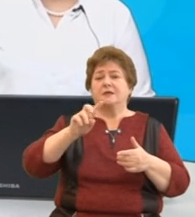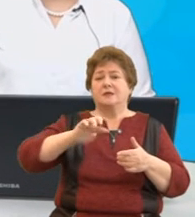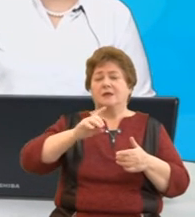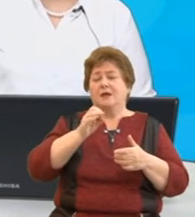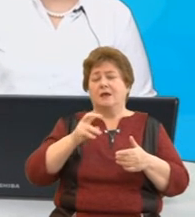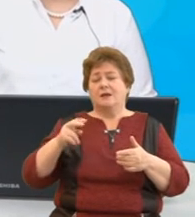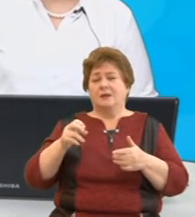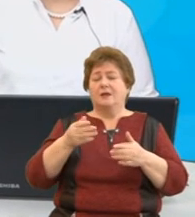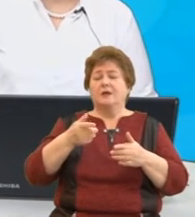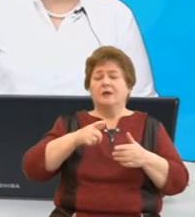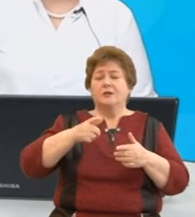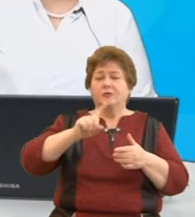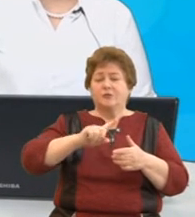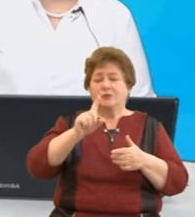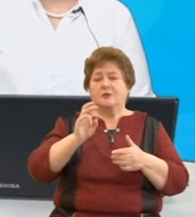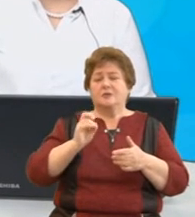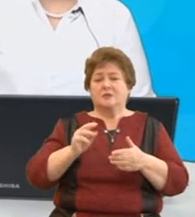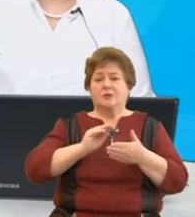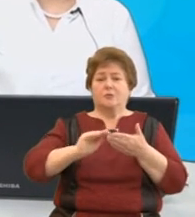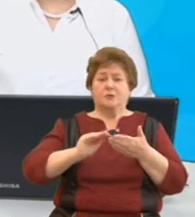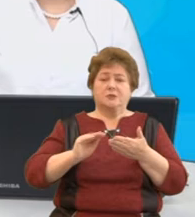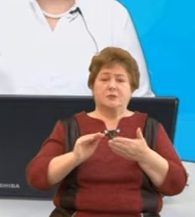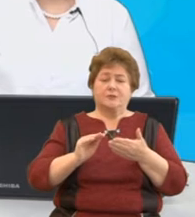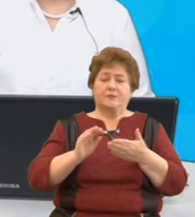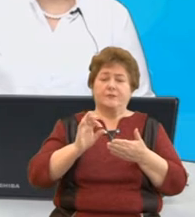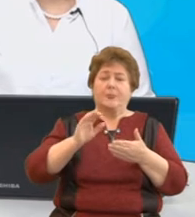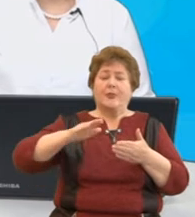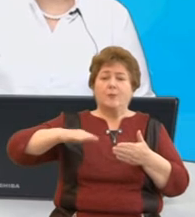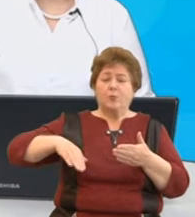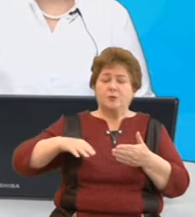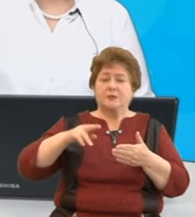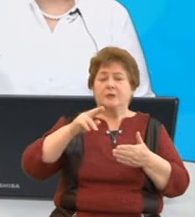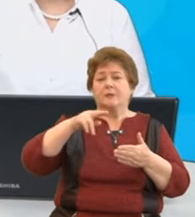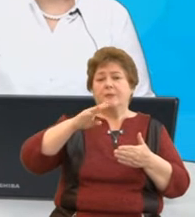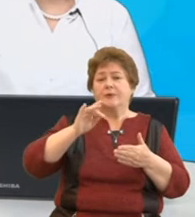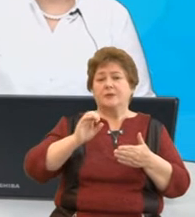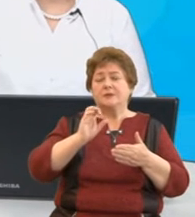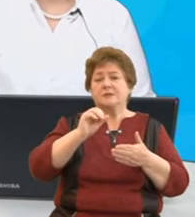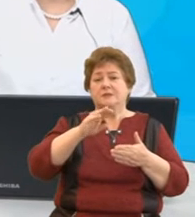твердый разделительный знак пишется после restart